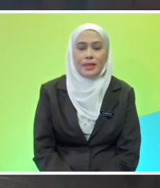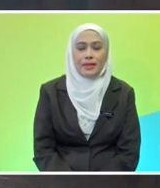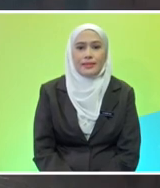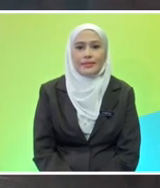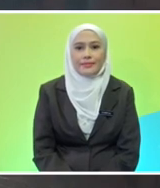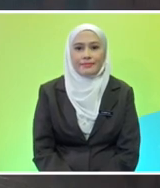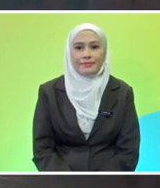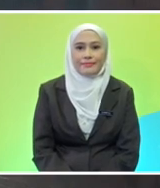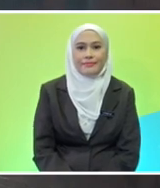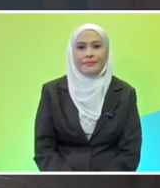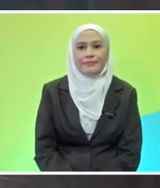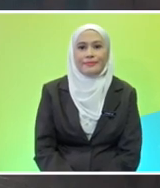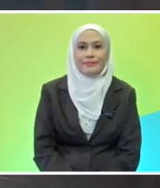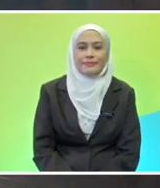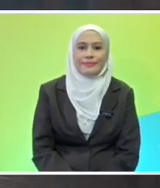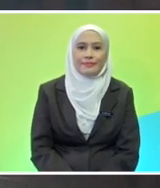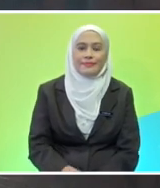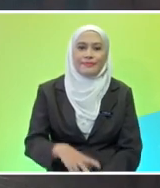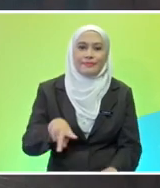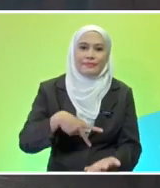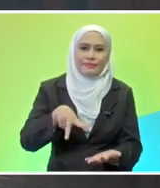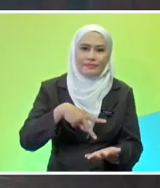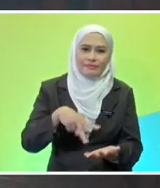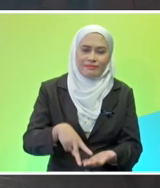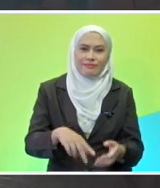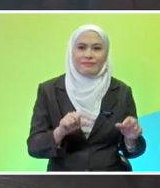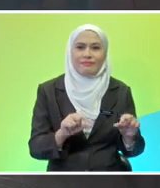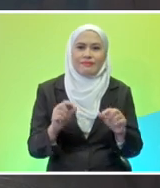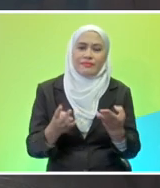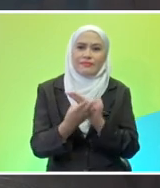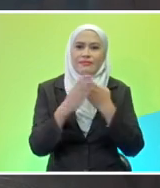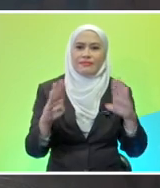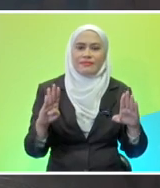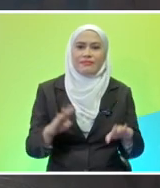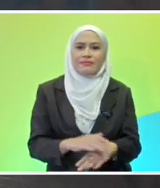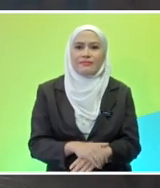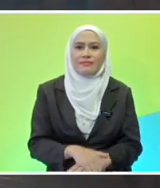arafi arafi, guli guli guli guli guli, aram sam sam.